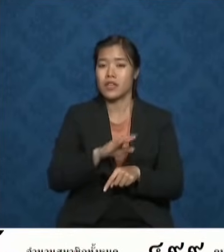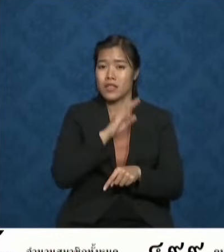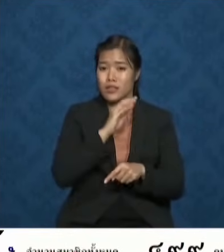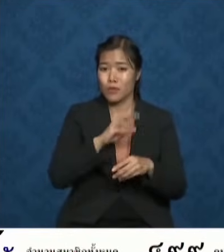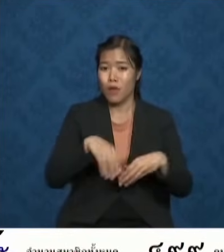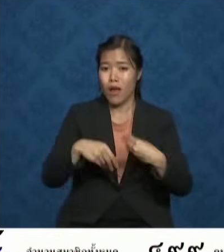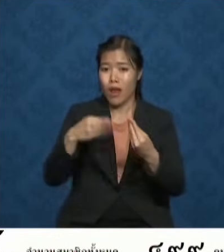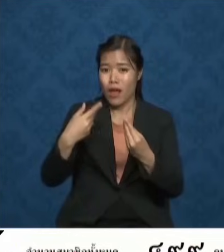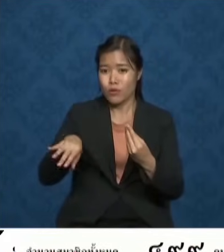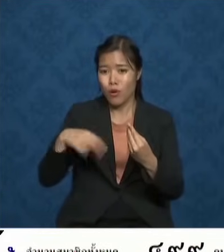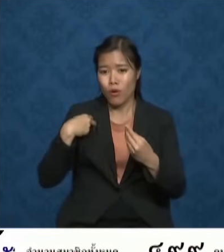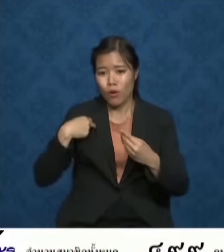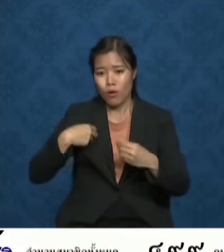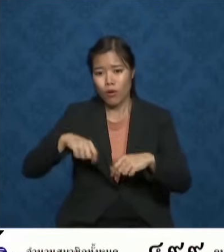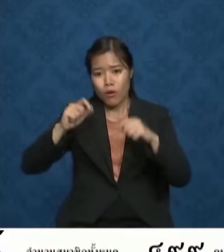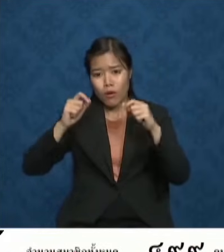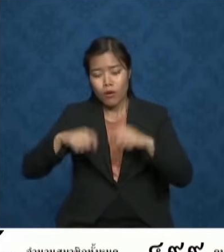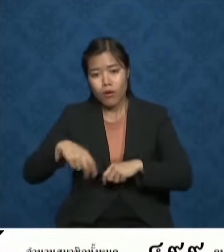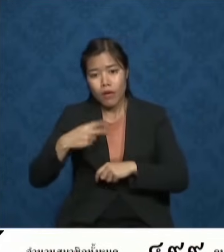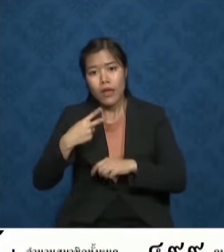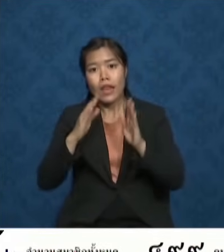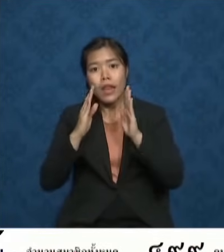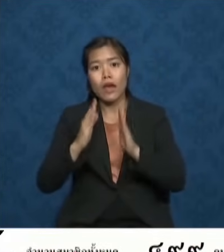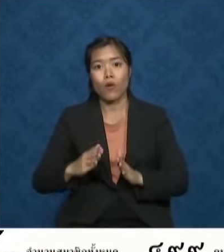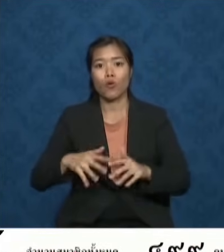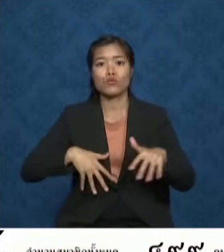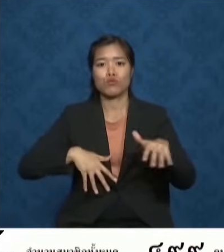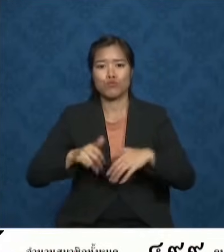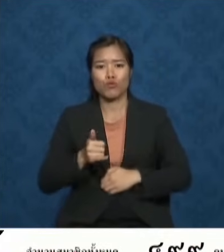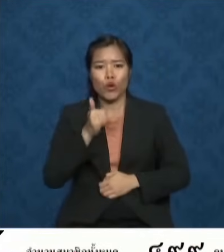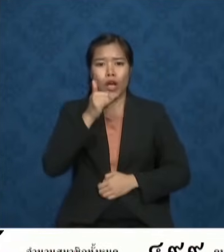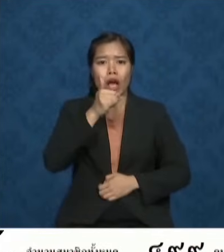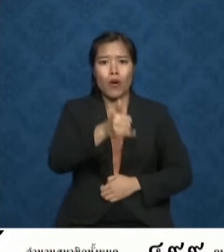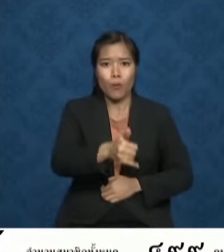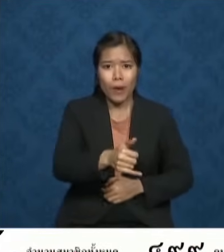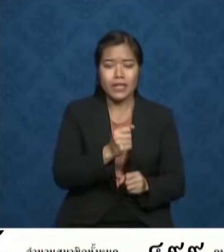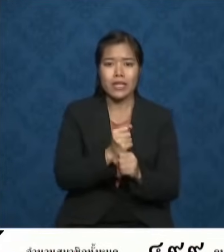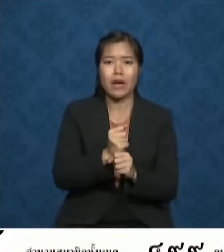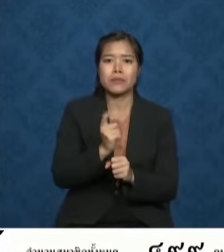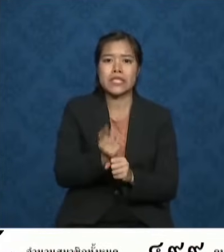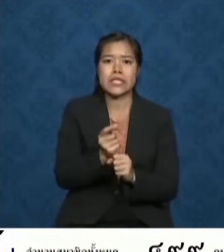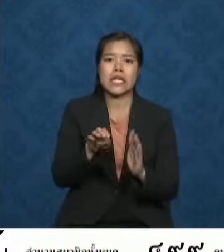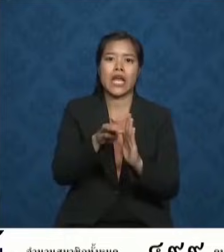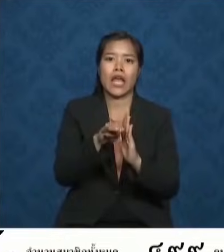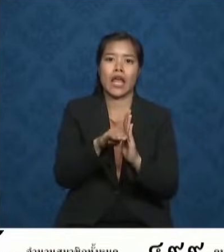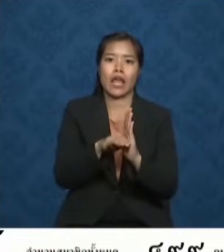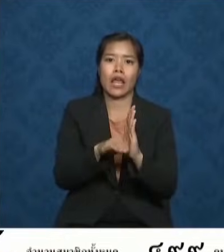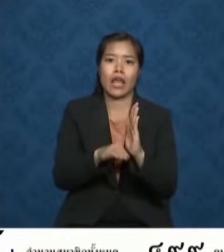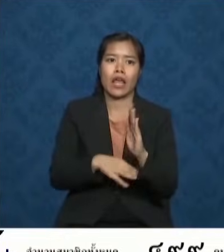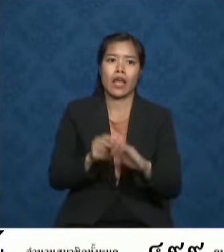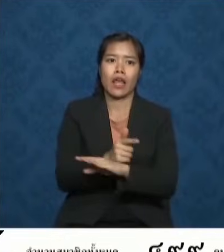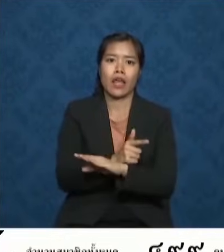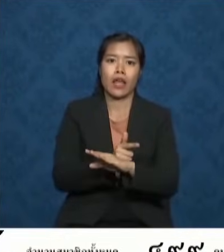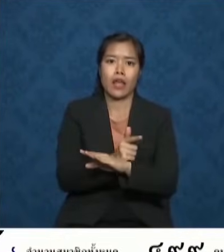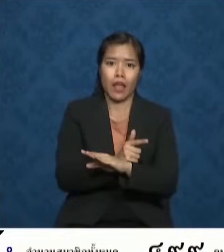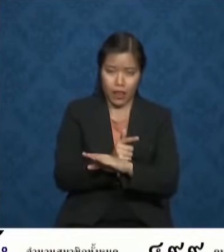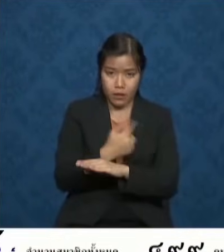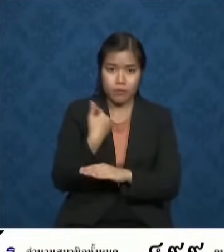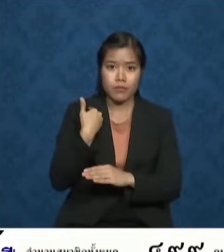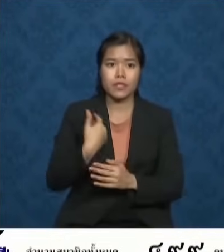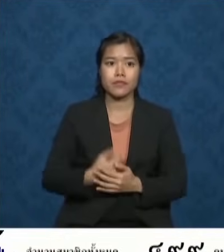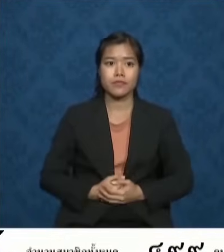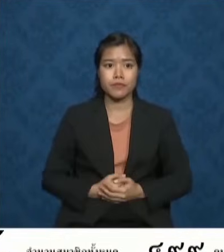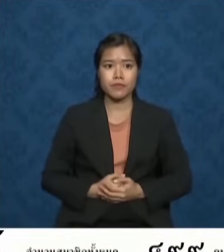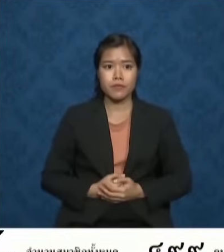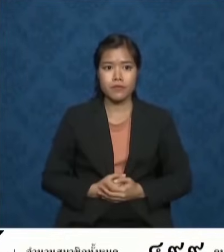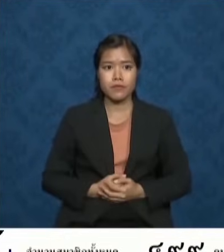ขั้นตอนธุรการที่ให้ชาวบ้านได้ไปทำจริงๆเนี่ยใช้เวลานานเพราะนั้นวันนี้จบเฉพาะเฟสแรกเฟสต่อไปก็